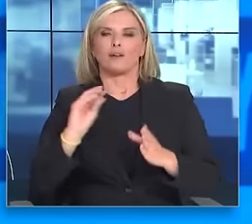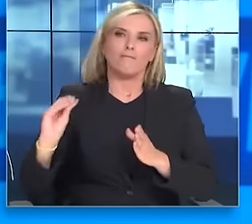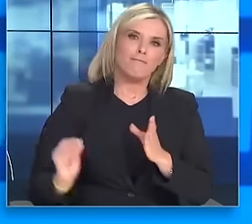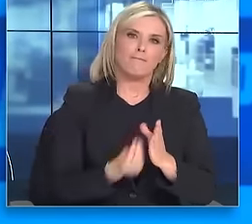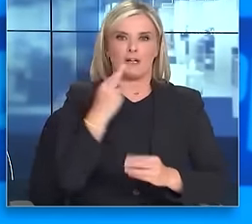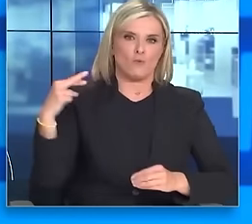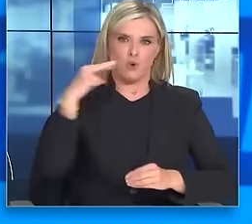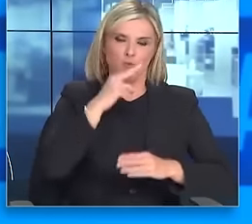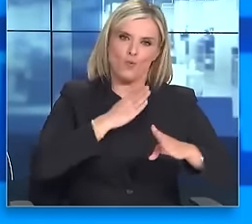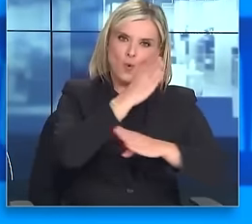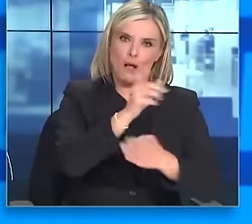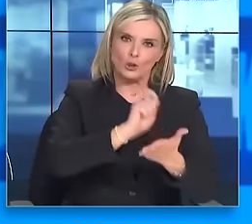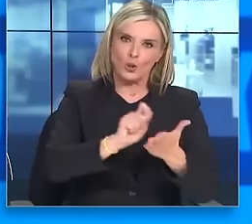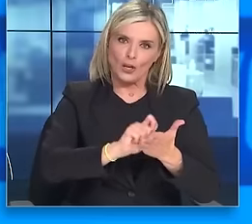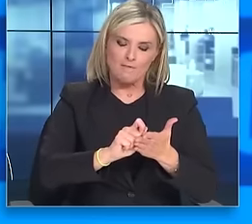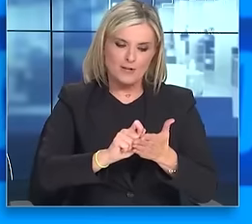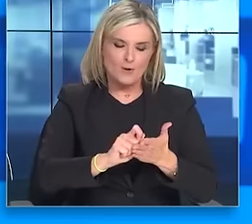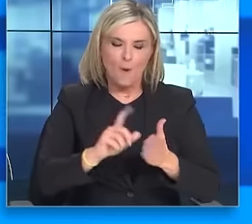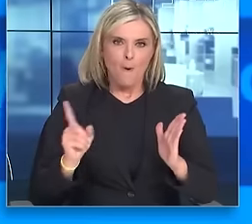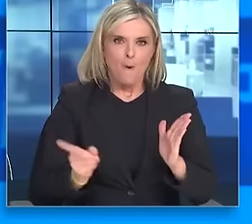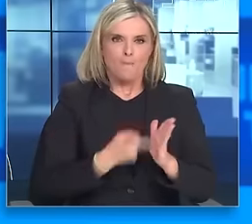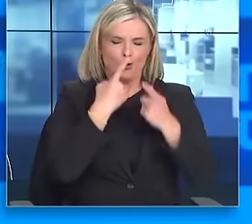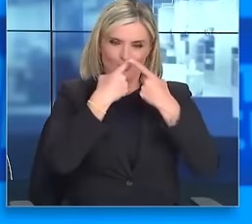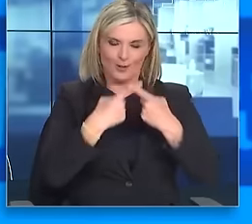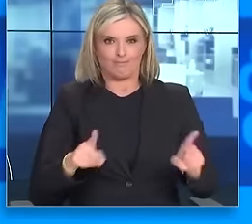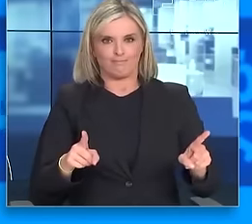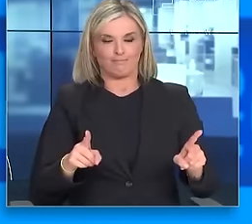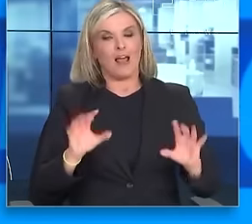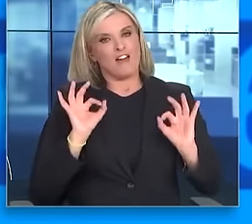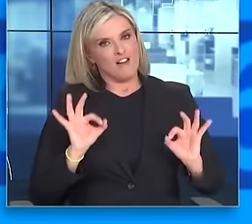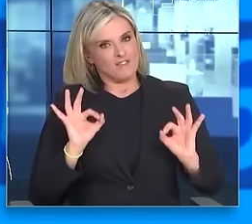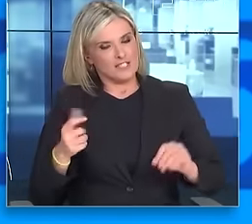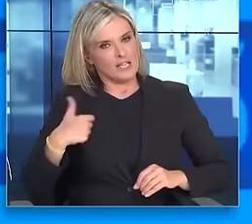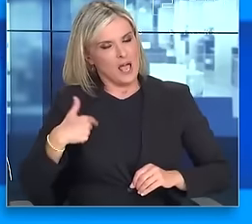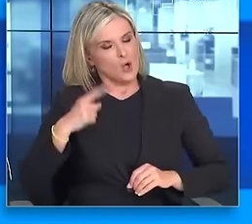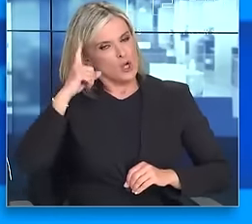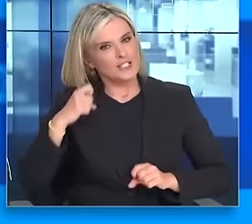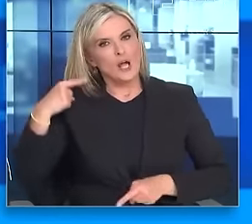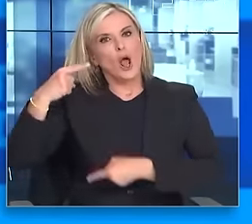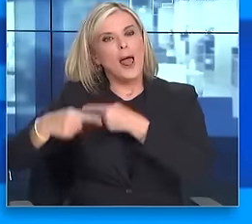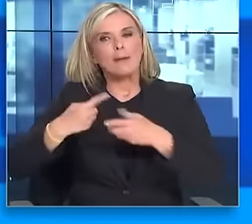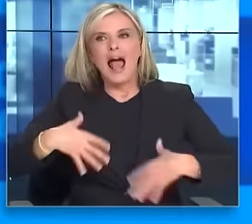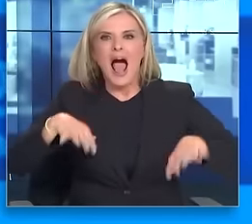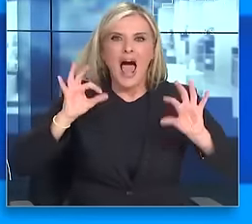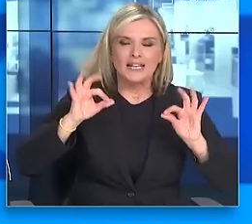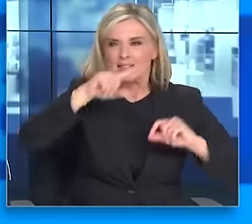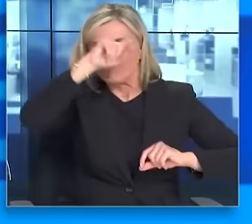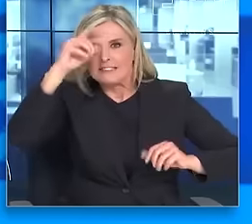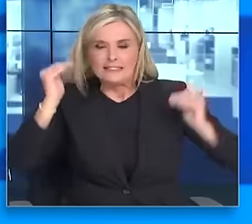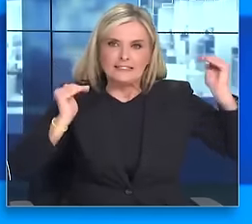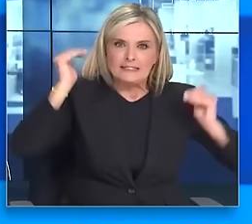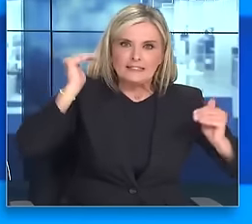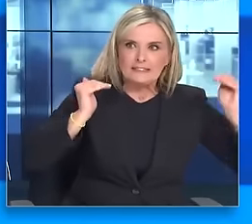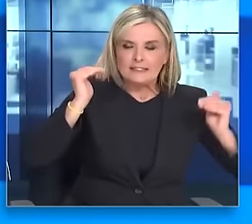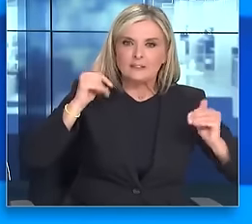να γνωρίζω σήμερα. Όμως η εμπειρία έχει μια αξία. Γι' αυτό και θεωρώ ότι ναι, και σήμερα είμαι σίγουρα πιο αποτελεσματικός από ό,τι ήμουνα πριν από 5